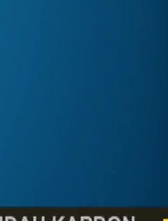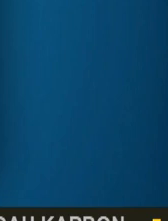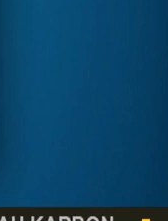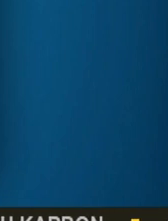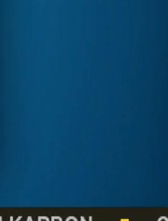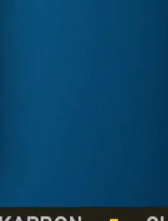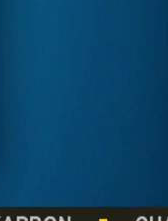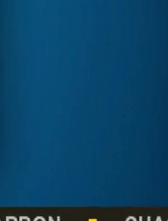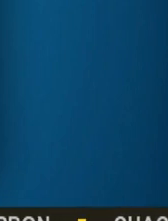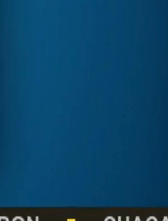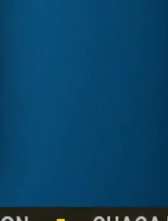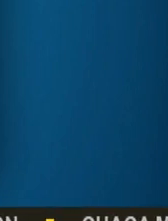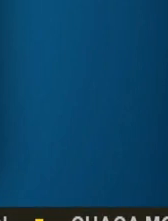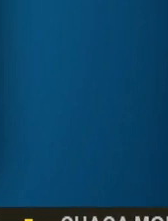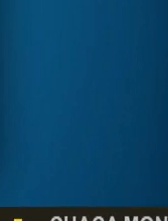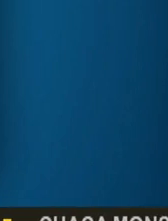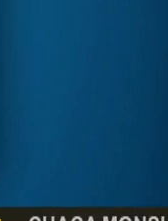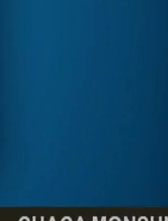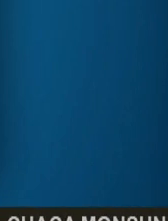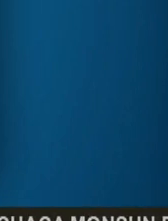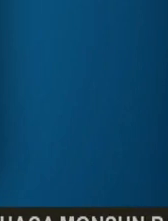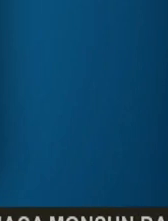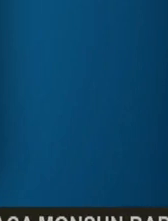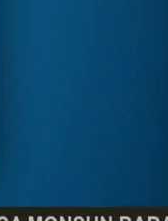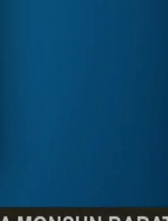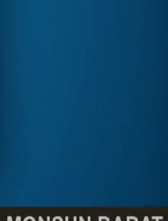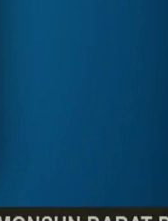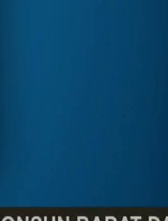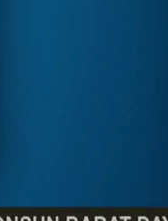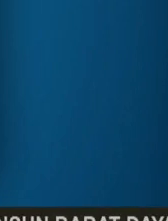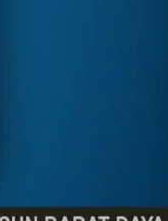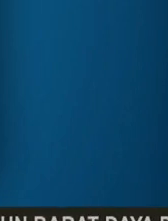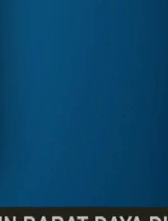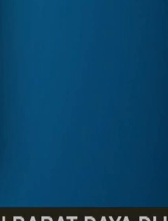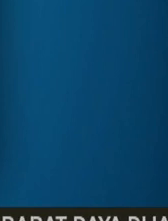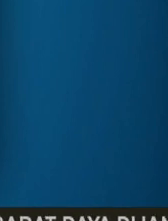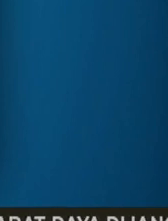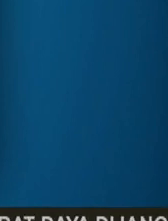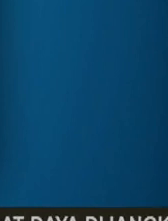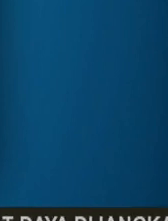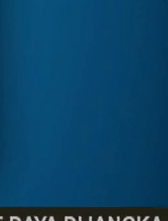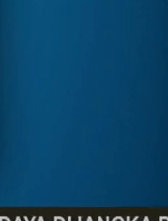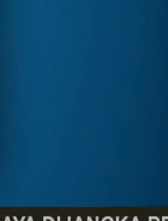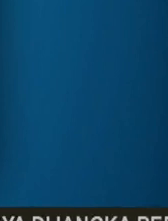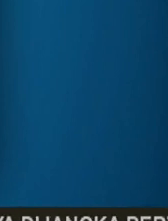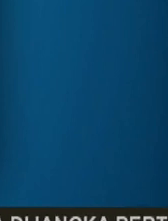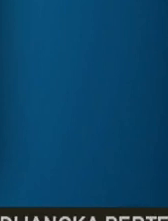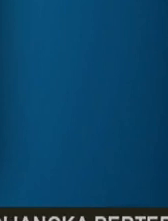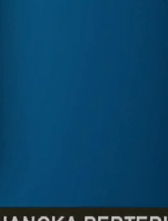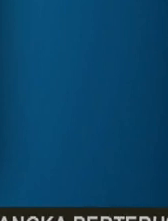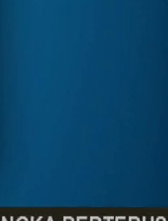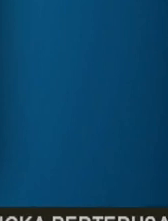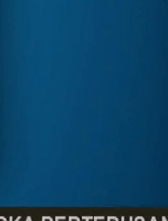daerah tutong penyerahan tersebut diadakan di bangunan lama pejabat daerah tutong orang ramai yang ingin menyumbangkan